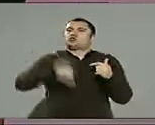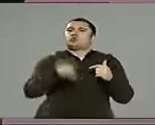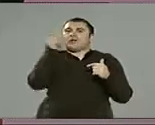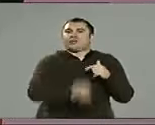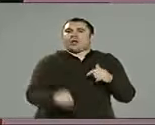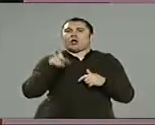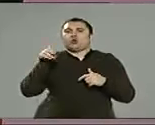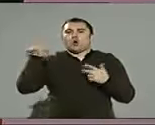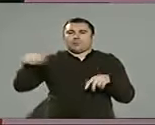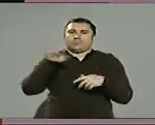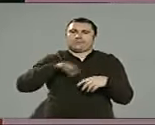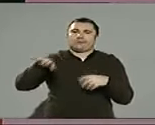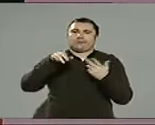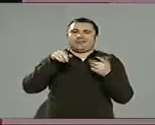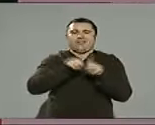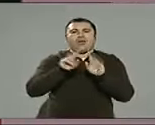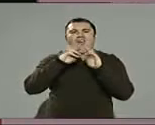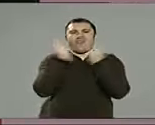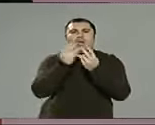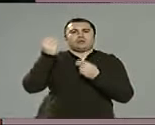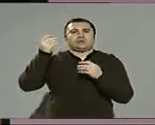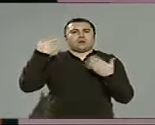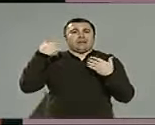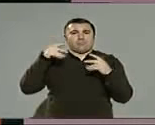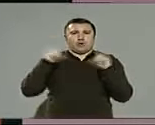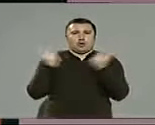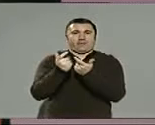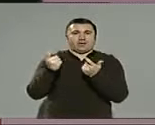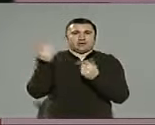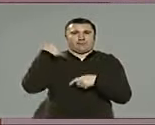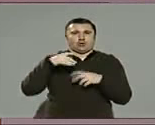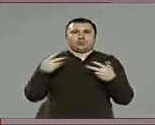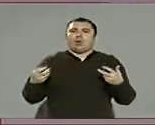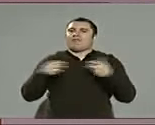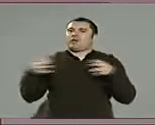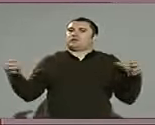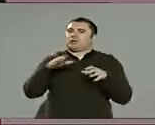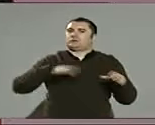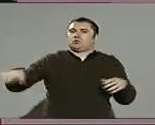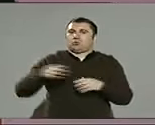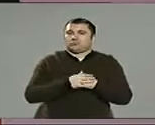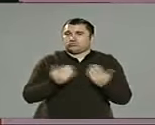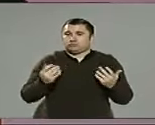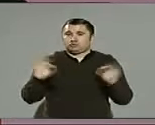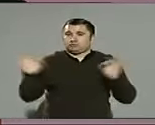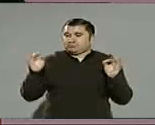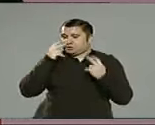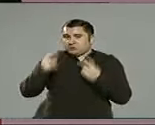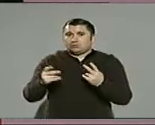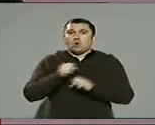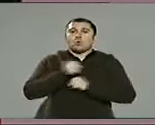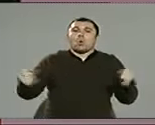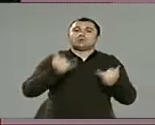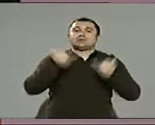die Weltklimakonferenz der Vereinten Nationen. Es ist eine Schande zu sehen, wie sehr die Staats- und Regierungschefs der großen Industriestaaten und auch